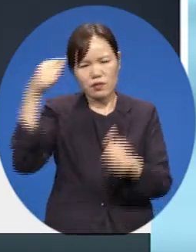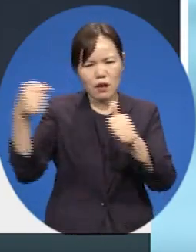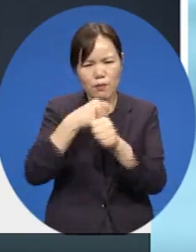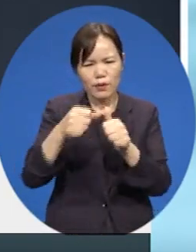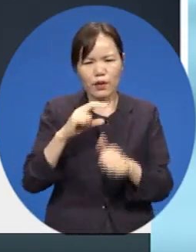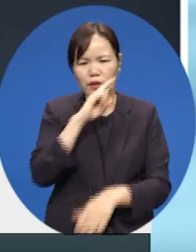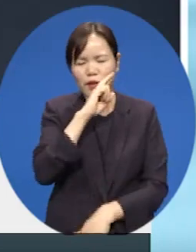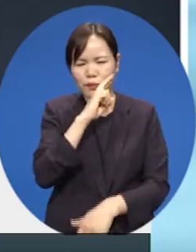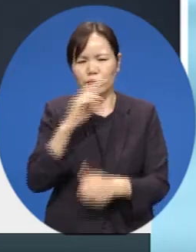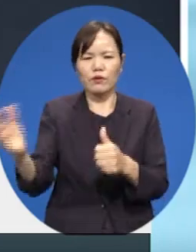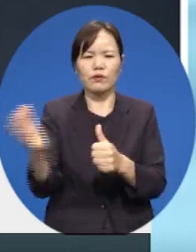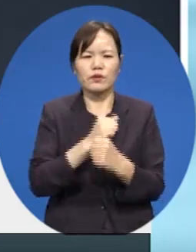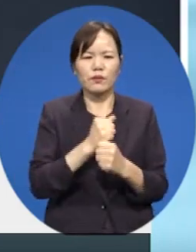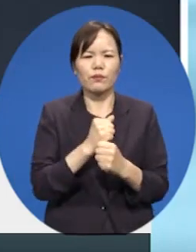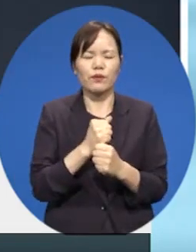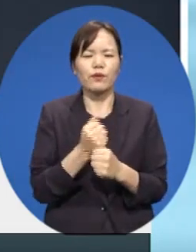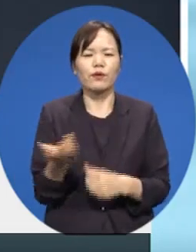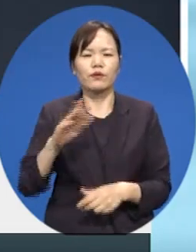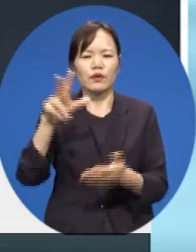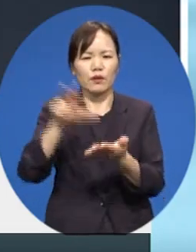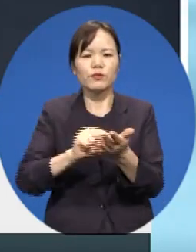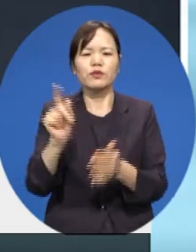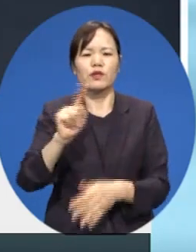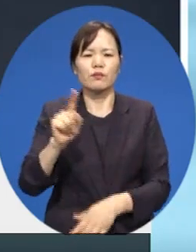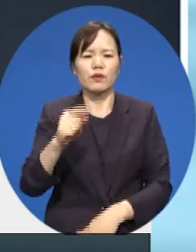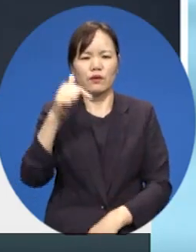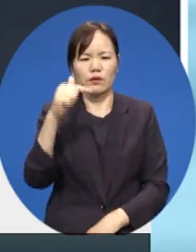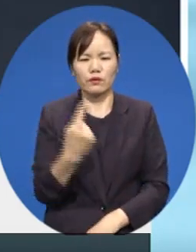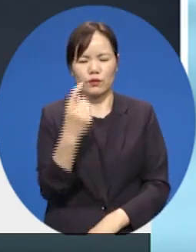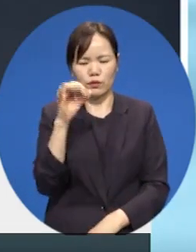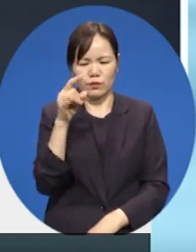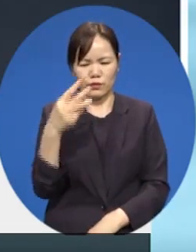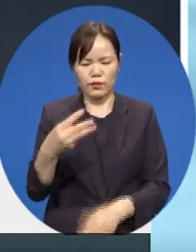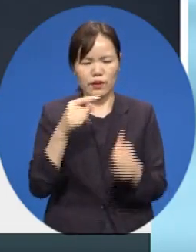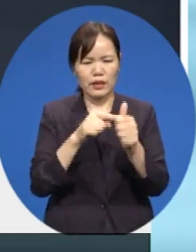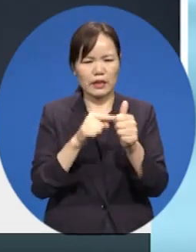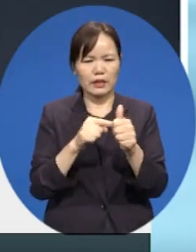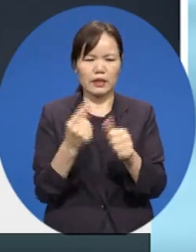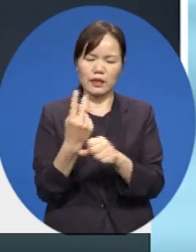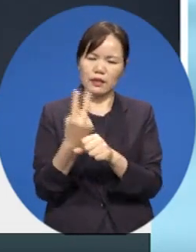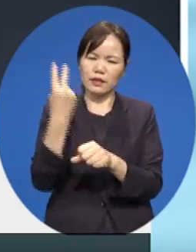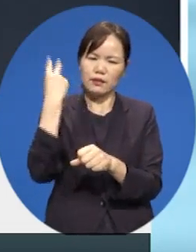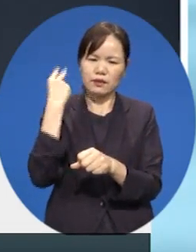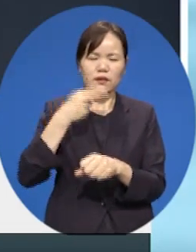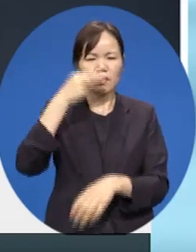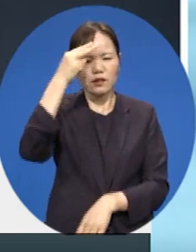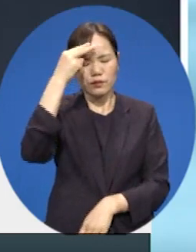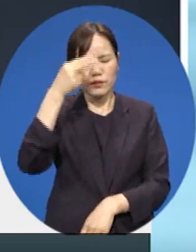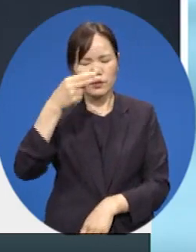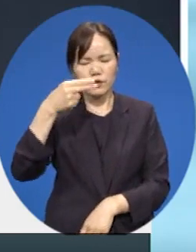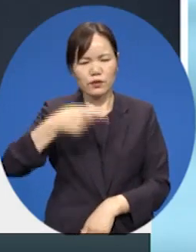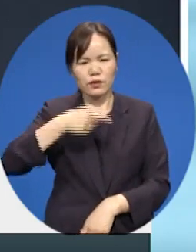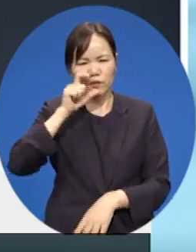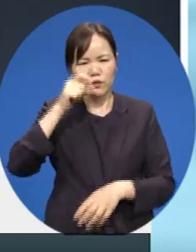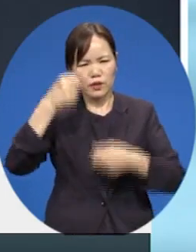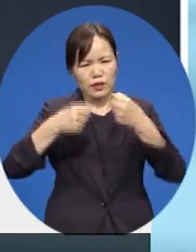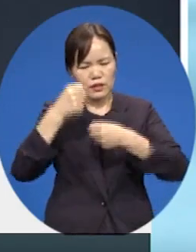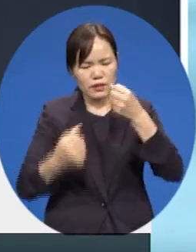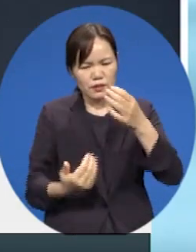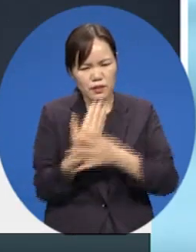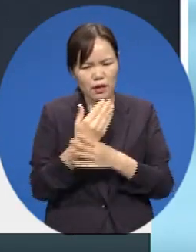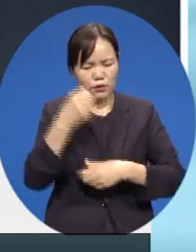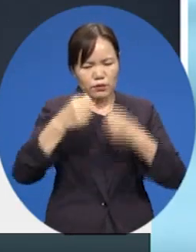그런 사건인데 더 문제가 뭐냐면 노 얇 씨가 2년 전에도 음주운전 사고의 운전자 바꿔치기